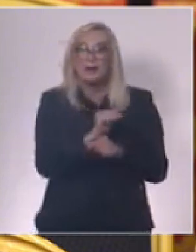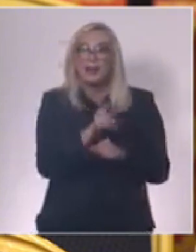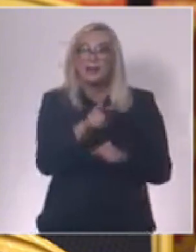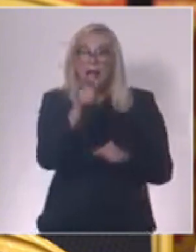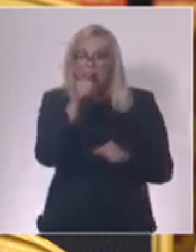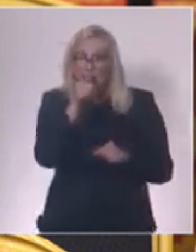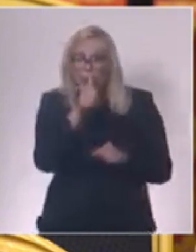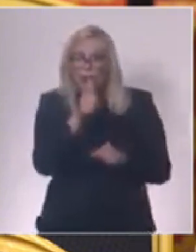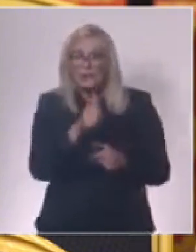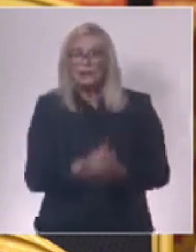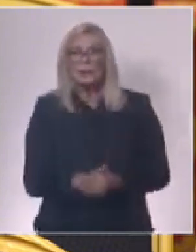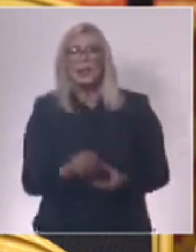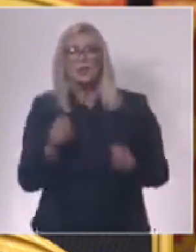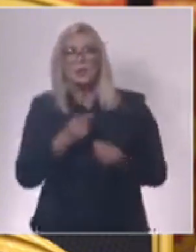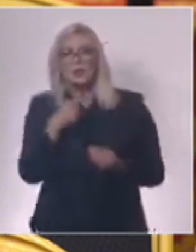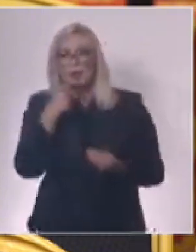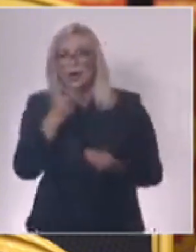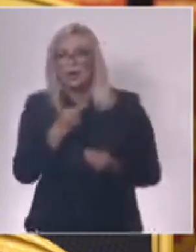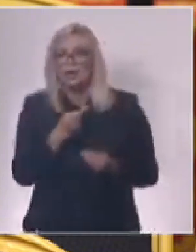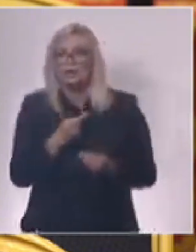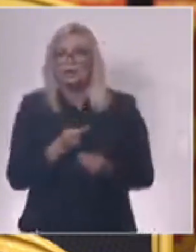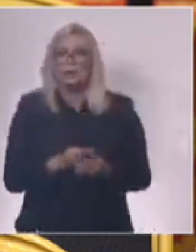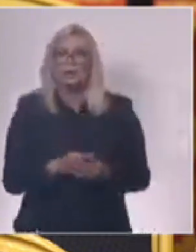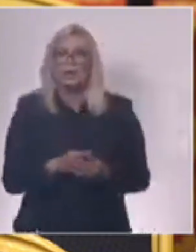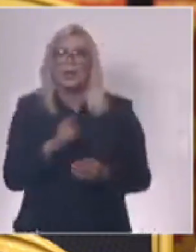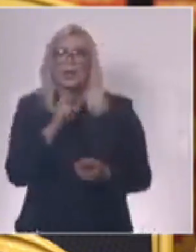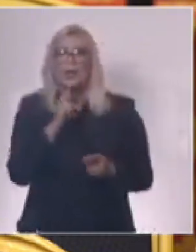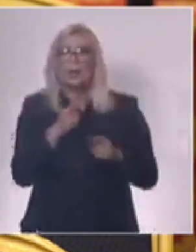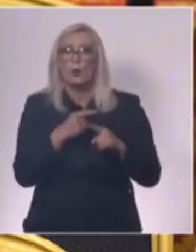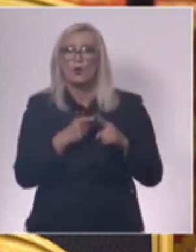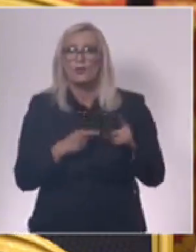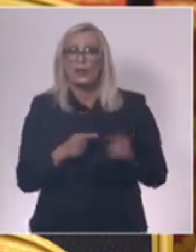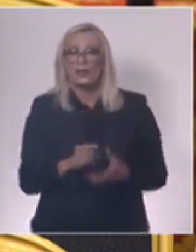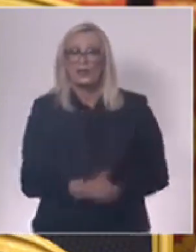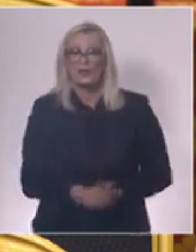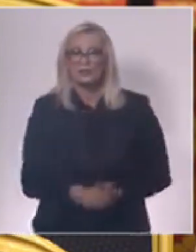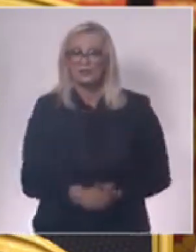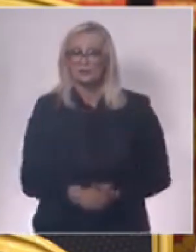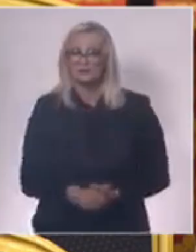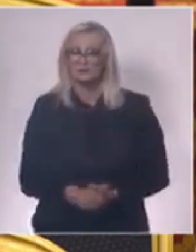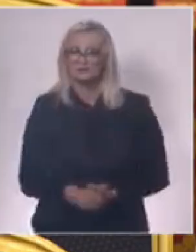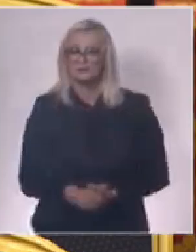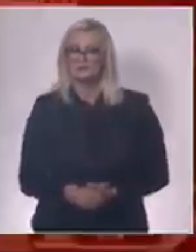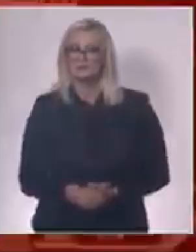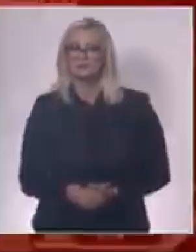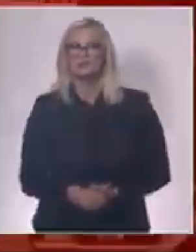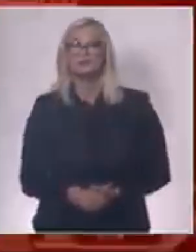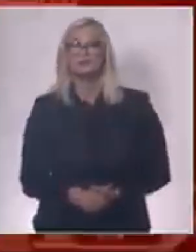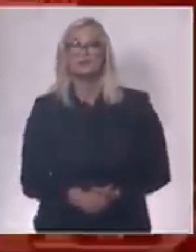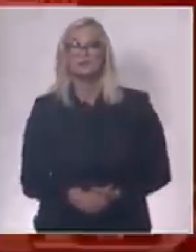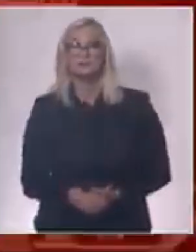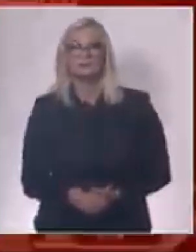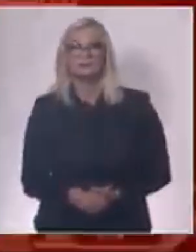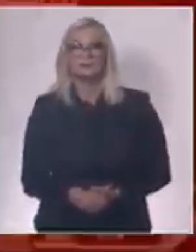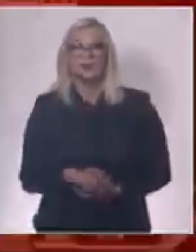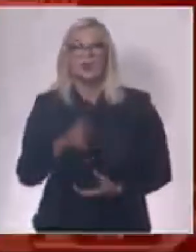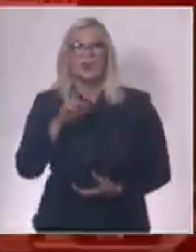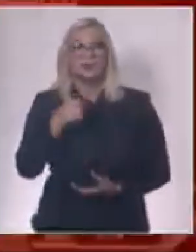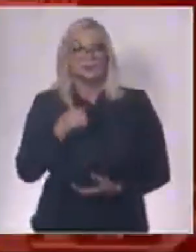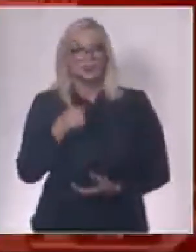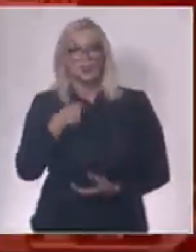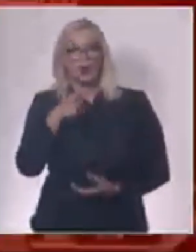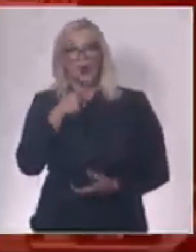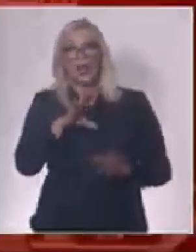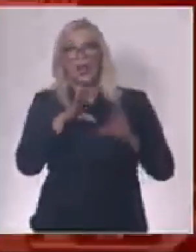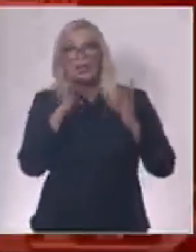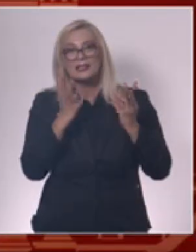во обвинителството, бидејќи спомнавте за кој дел, која фаза? Јас и тоа ви го кажав, дека